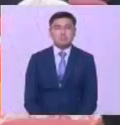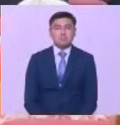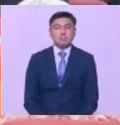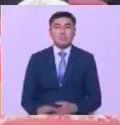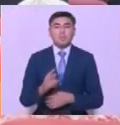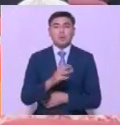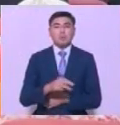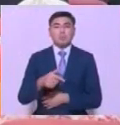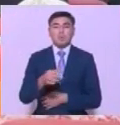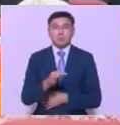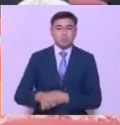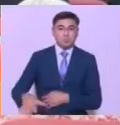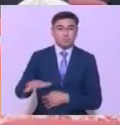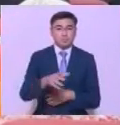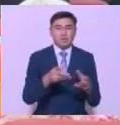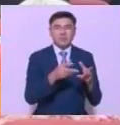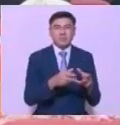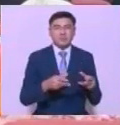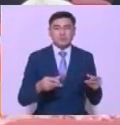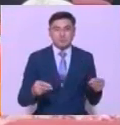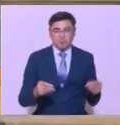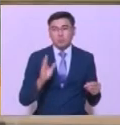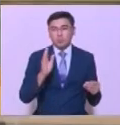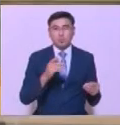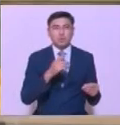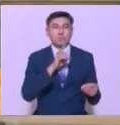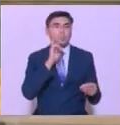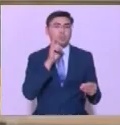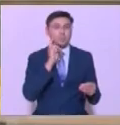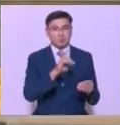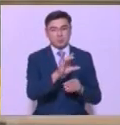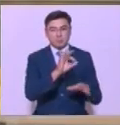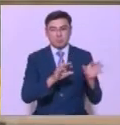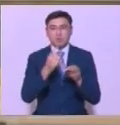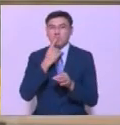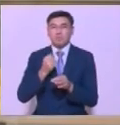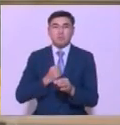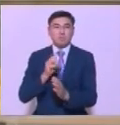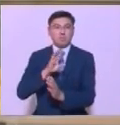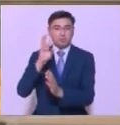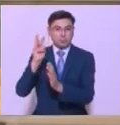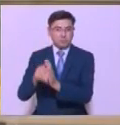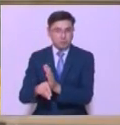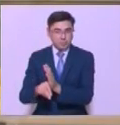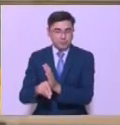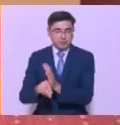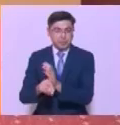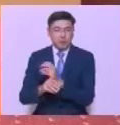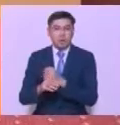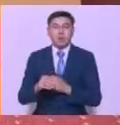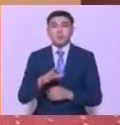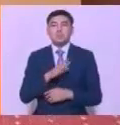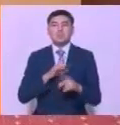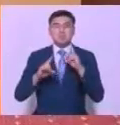Маңғыстауда көктемгі әскер қатарын 560 жас толықтырып, жоспар 101,5%-ға орындалды. Бұл туралы облыс әкімінің төрағалығымен